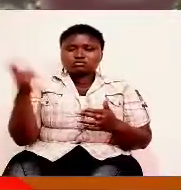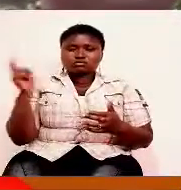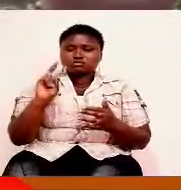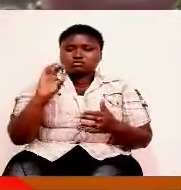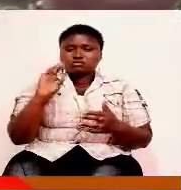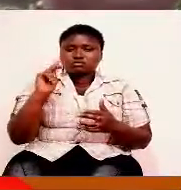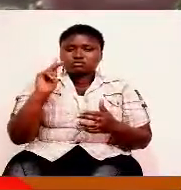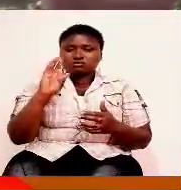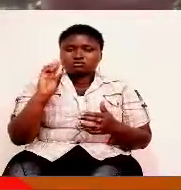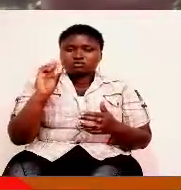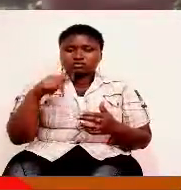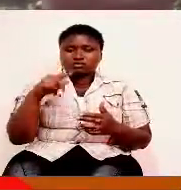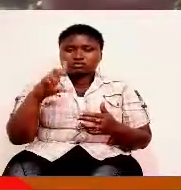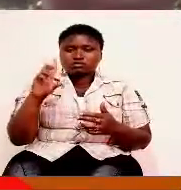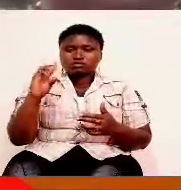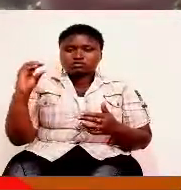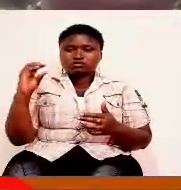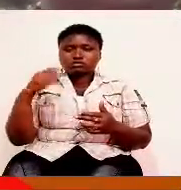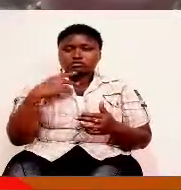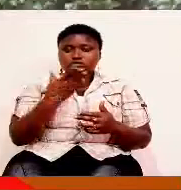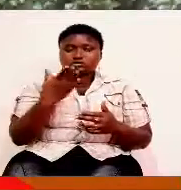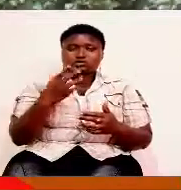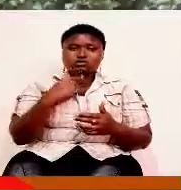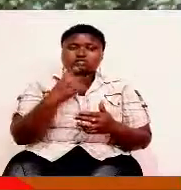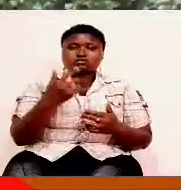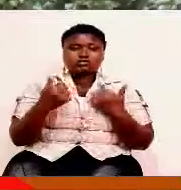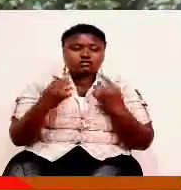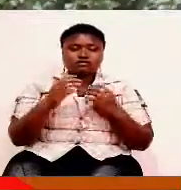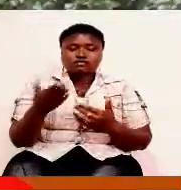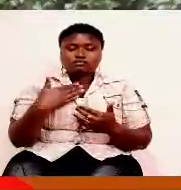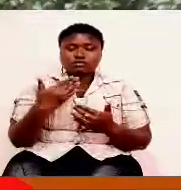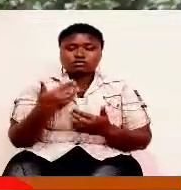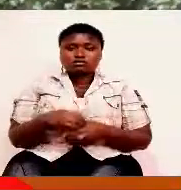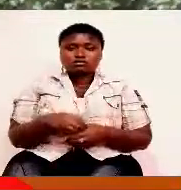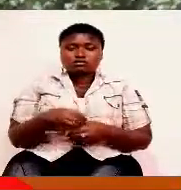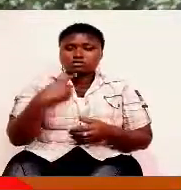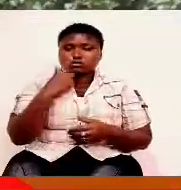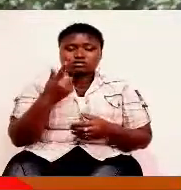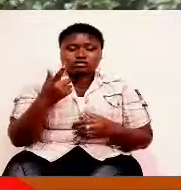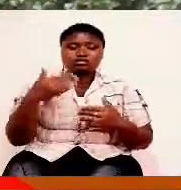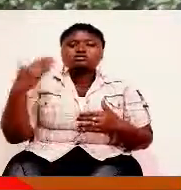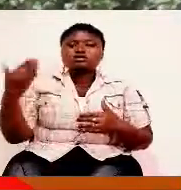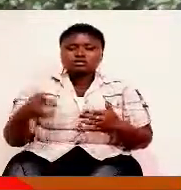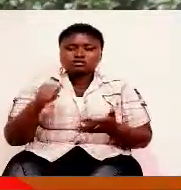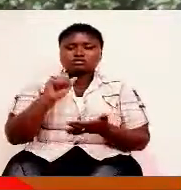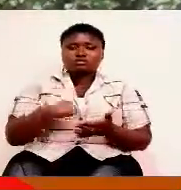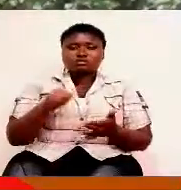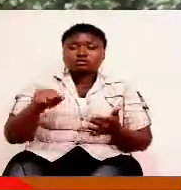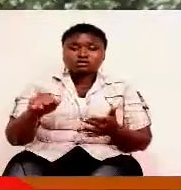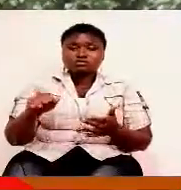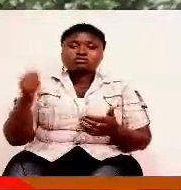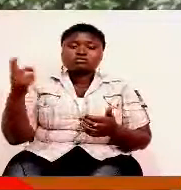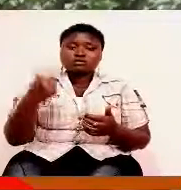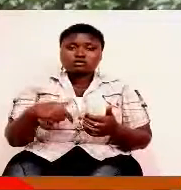twaheirwo mbeca tũtikĩmenyaga kũrĩa mbeca icio ciathire tũkerwo nĩ tũgoka ona transformer nĩyo